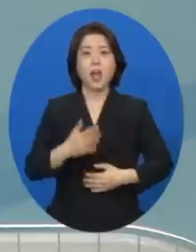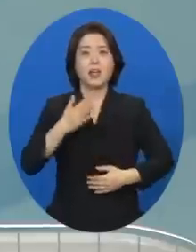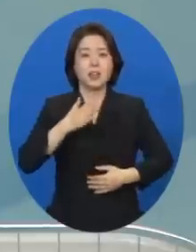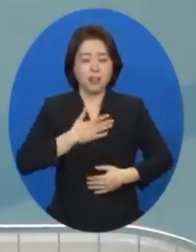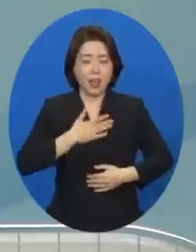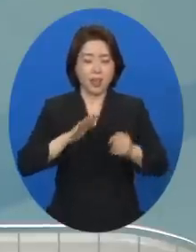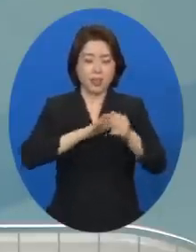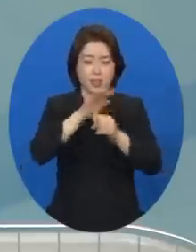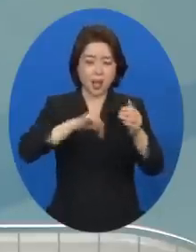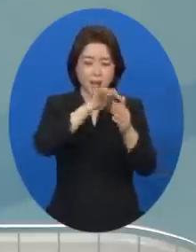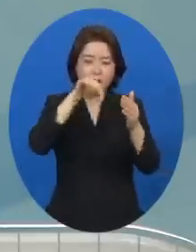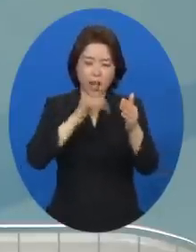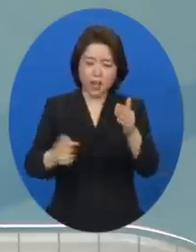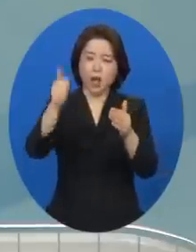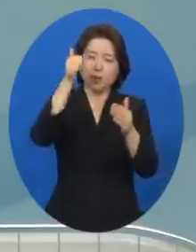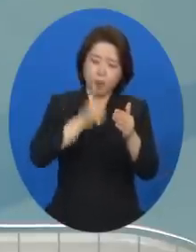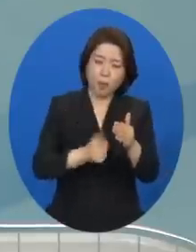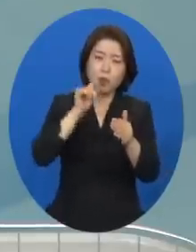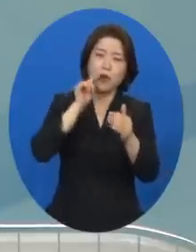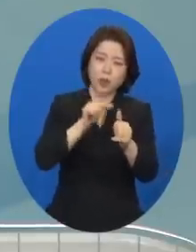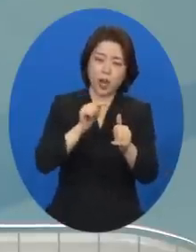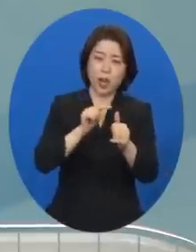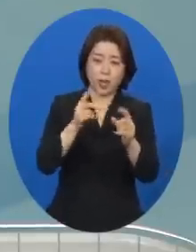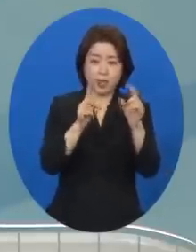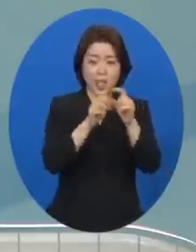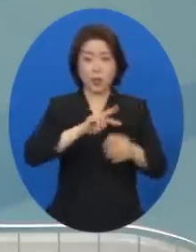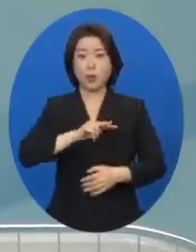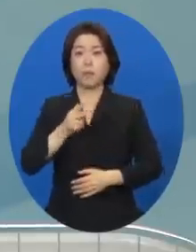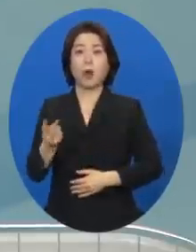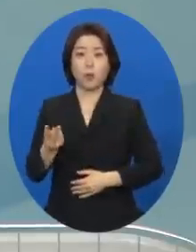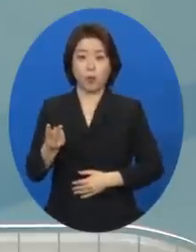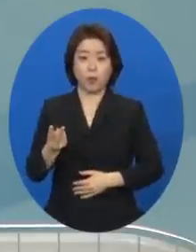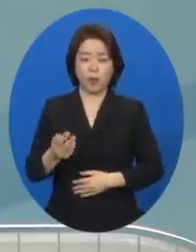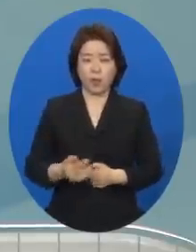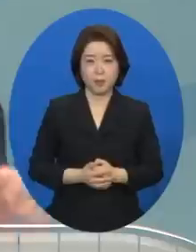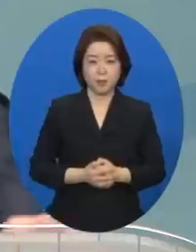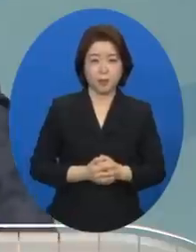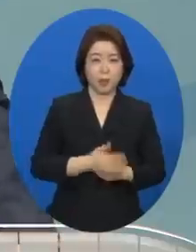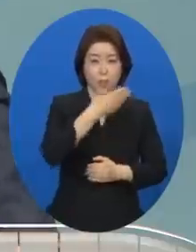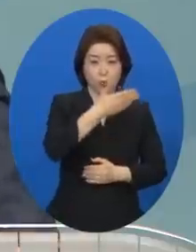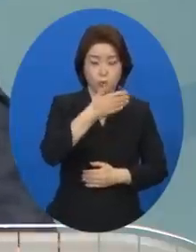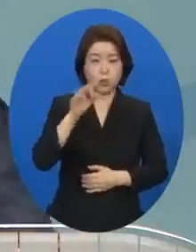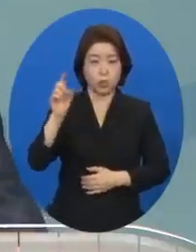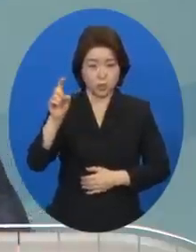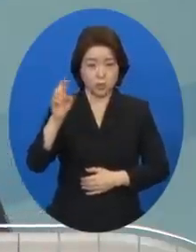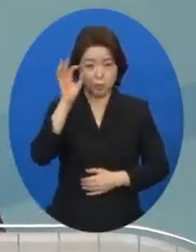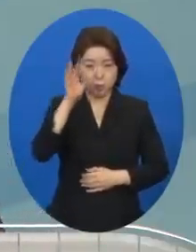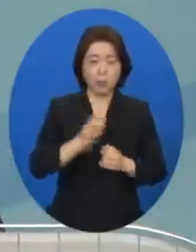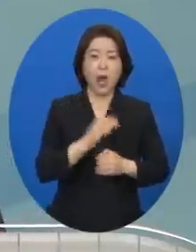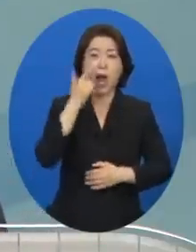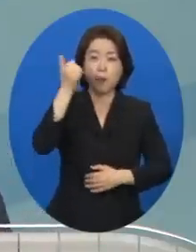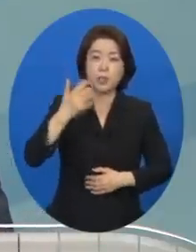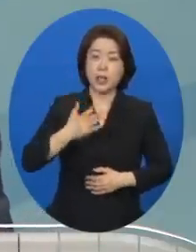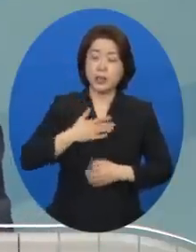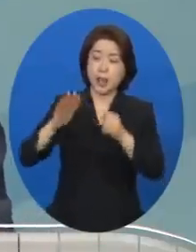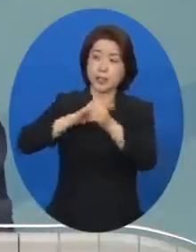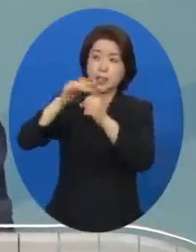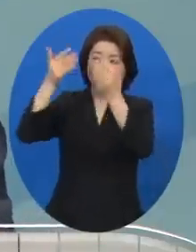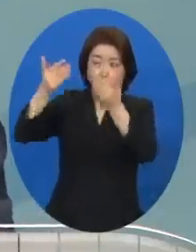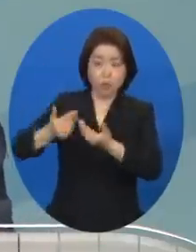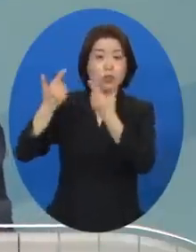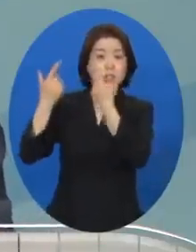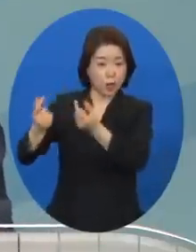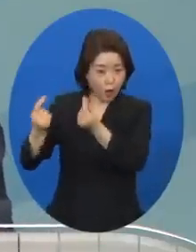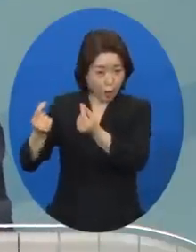안에 머물러라 이렇게 말을 바꾸셔서 써요 9절 10절 입니다 아버지께서 나를 사랑하신